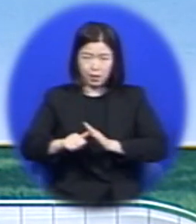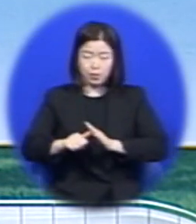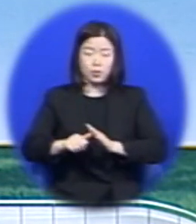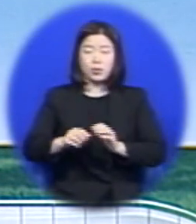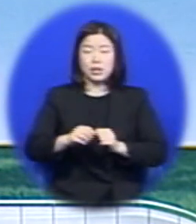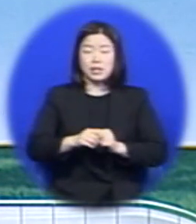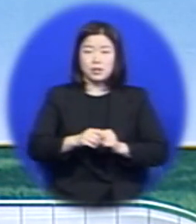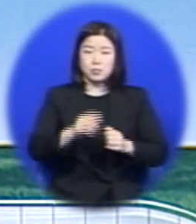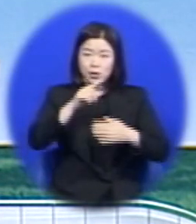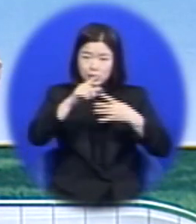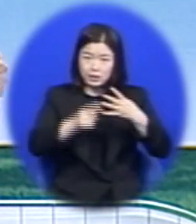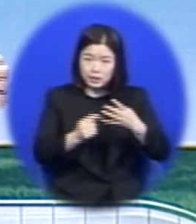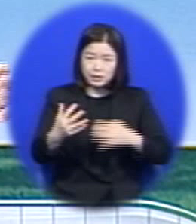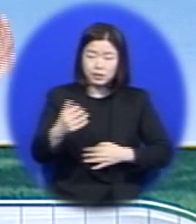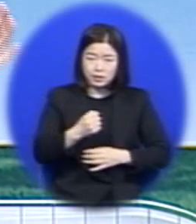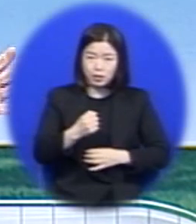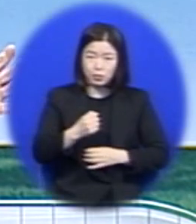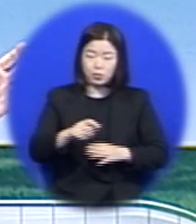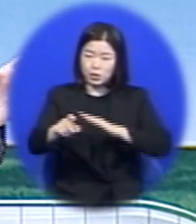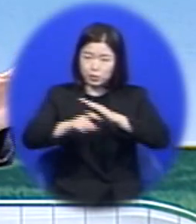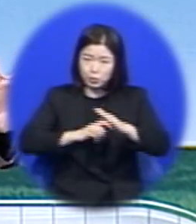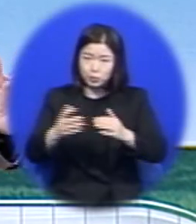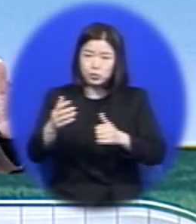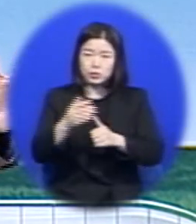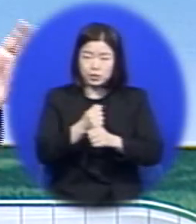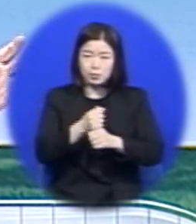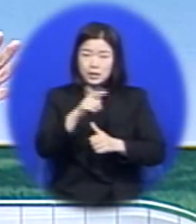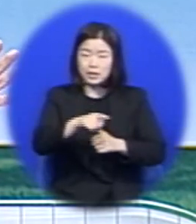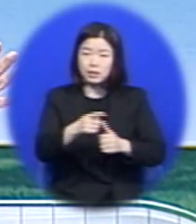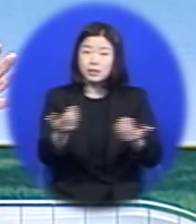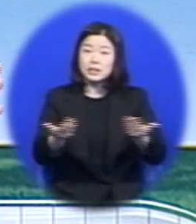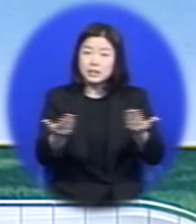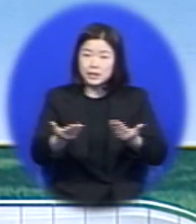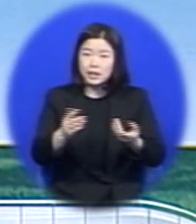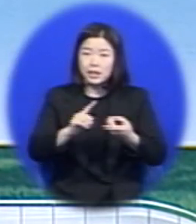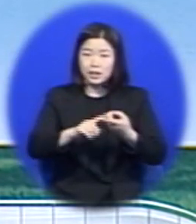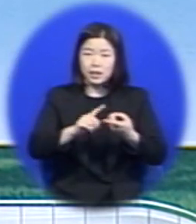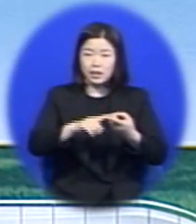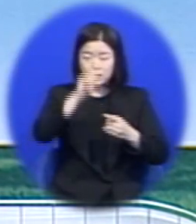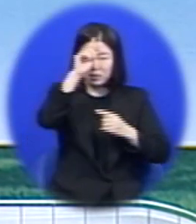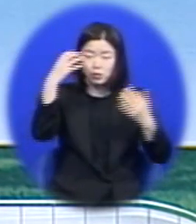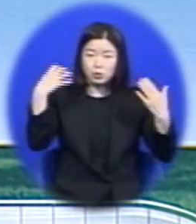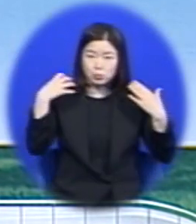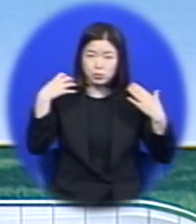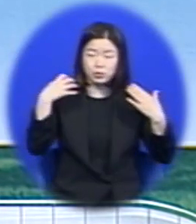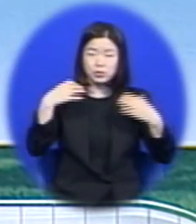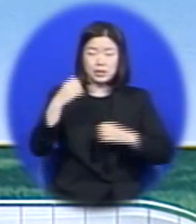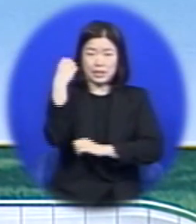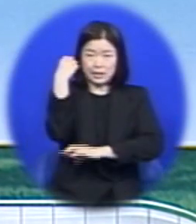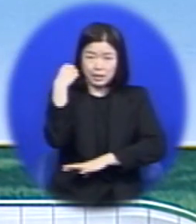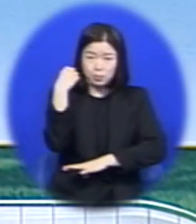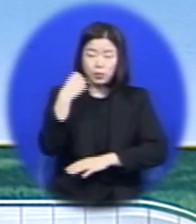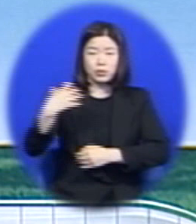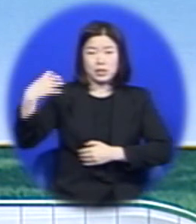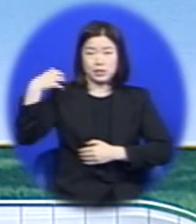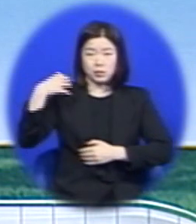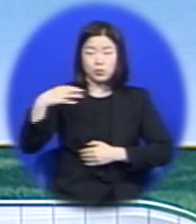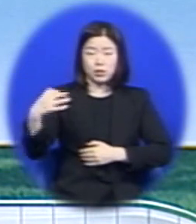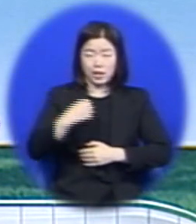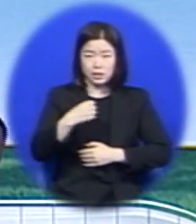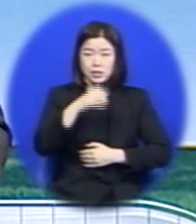잡고 도둑을 잡는 이런 기능을 하는 정부에 대해서 우리가 기본적인 의무를 다해야